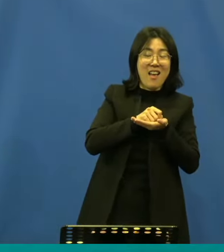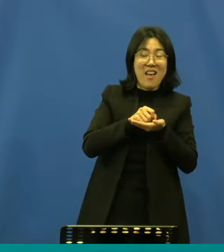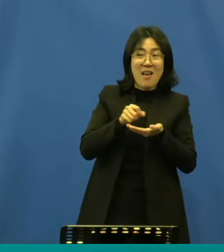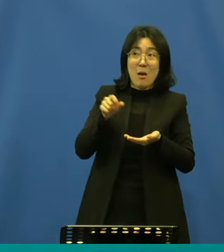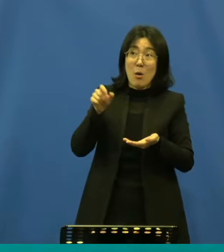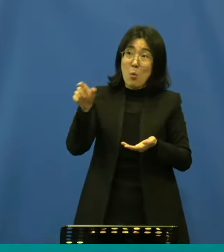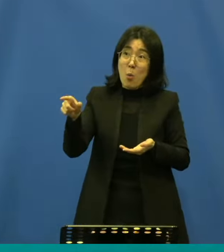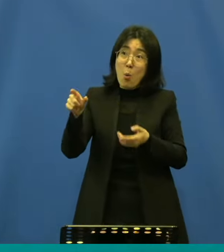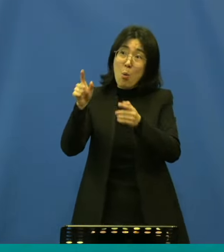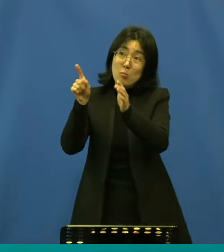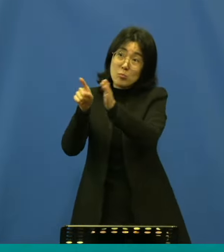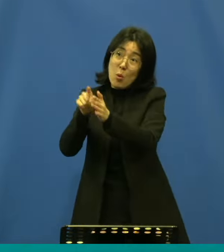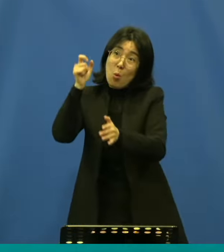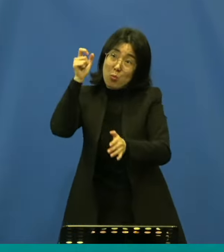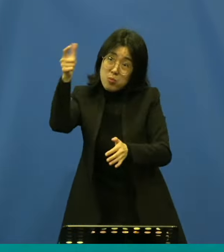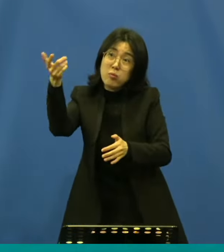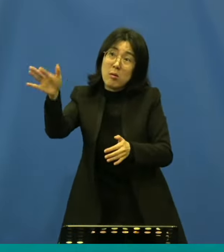가야 안 되나?